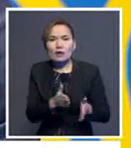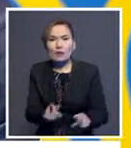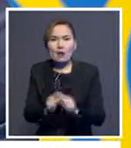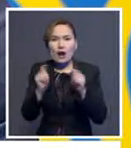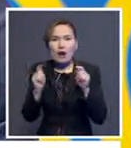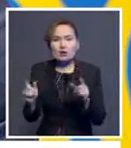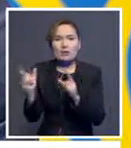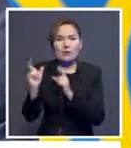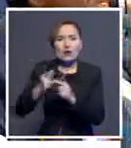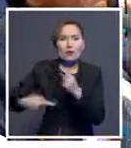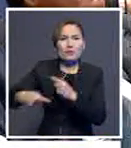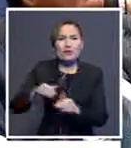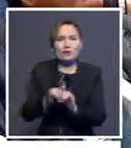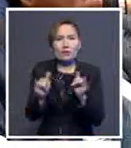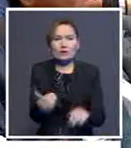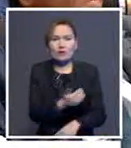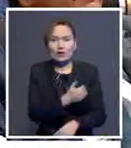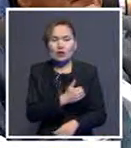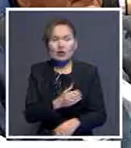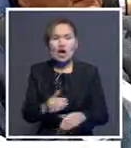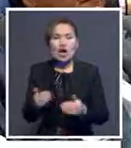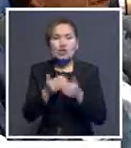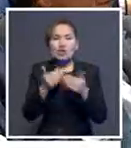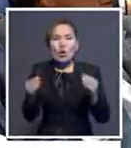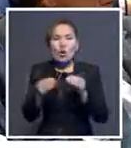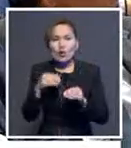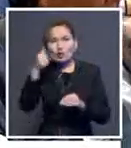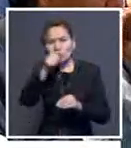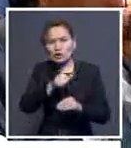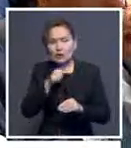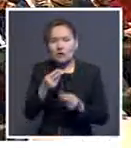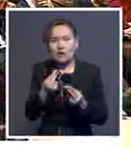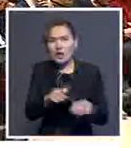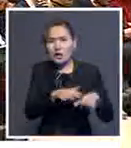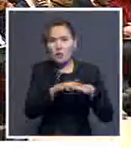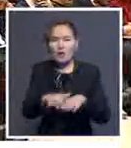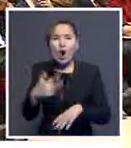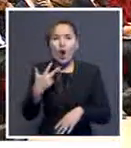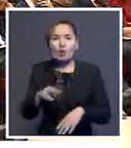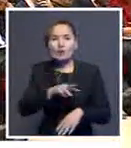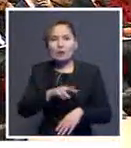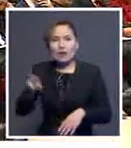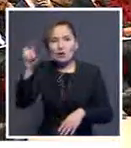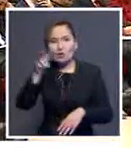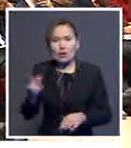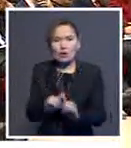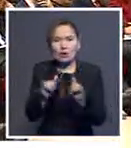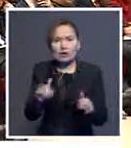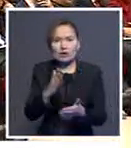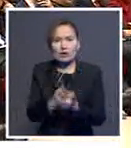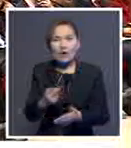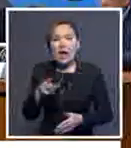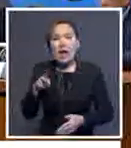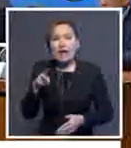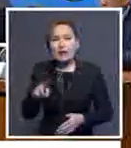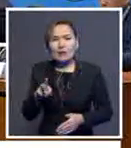табу. Атқарылған жұмыс нәтижесінде соңғы 10 жылда осы бағытқа жұмсалған инвестиция көлемі 30 миллиард долларға жетті.